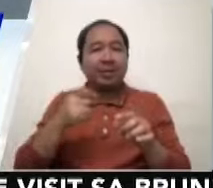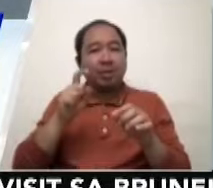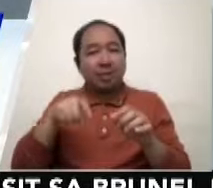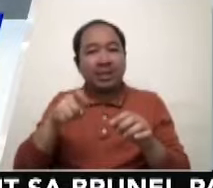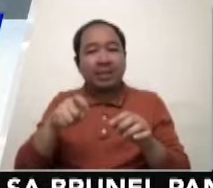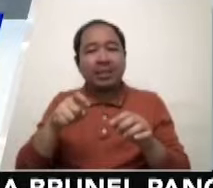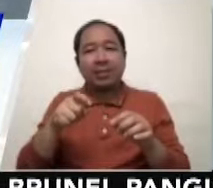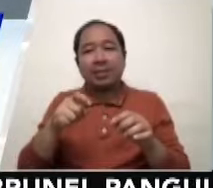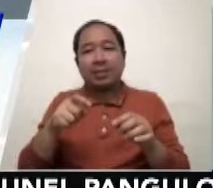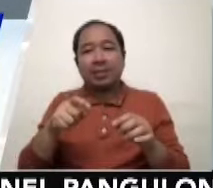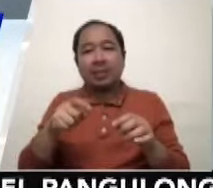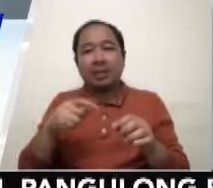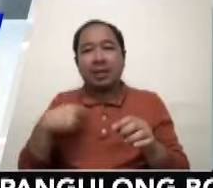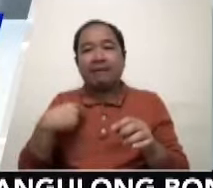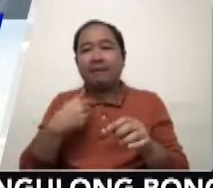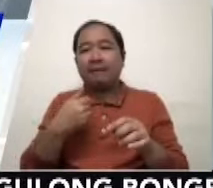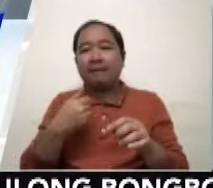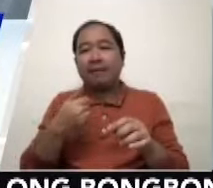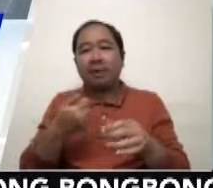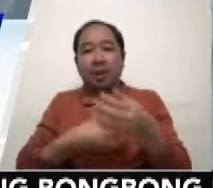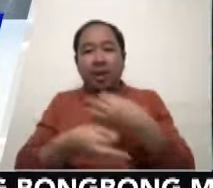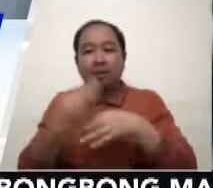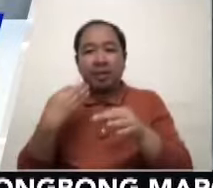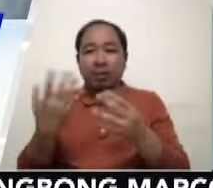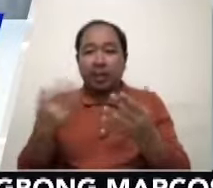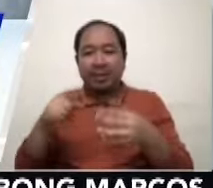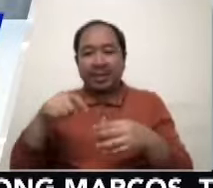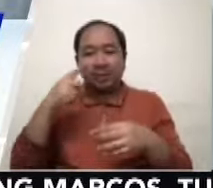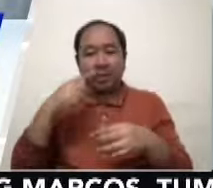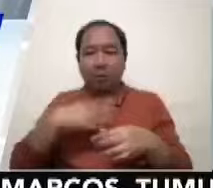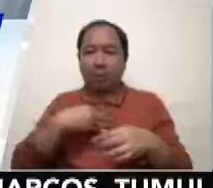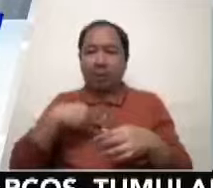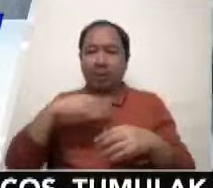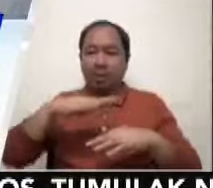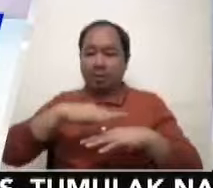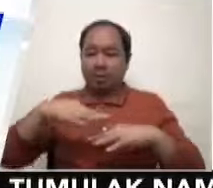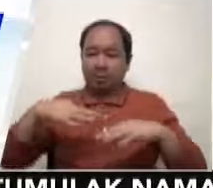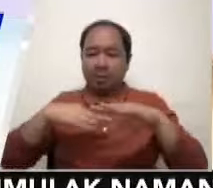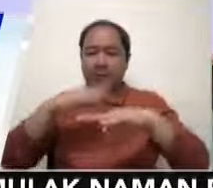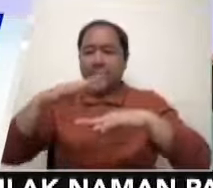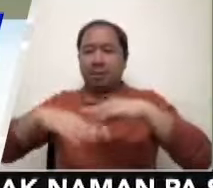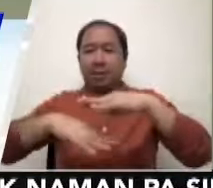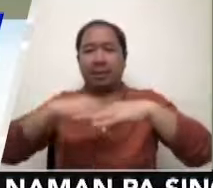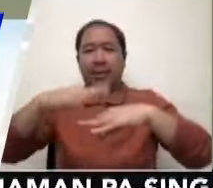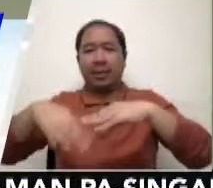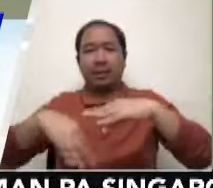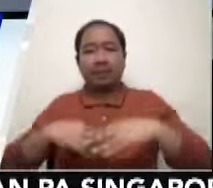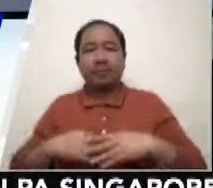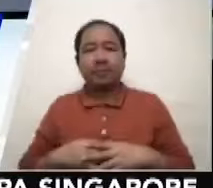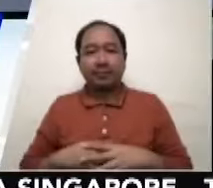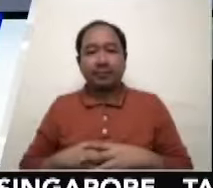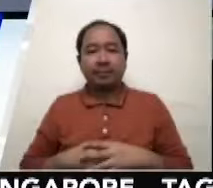sa pedestrian po may mga guhit pong kulay puti po ba yun yung para makatawid ang tao po.